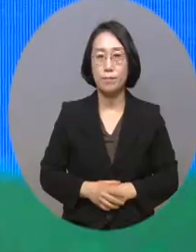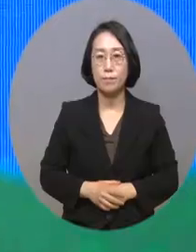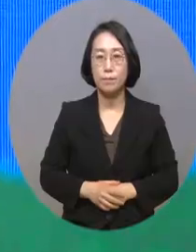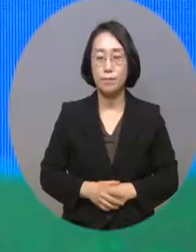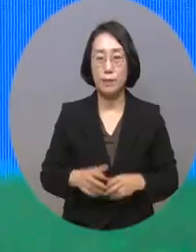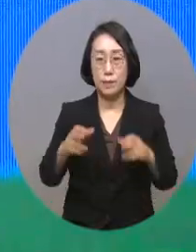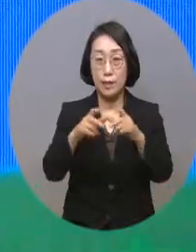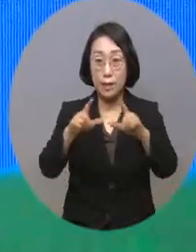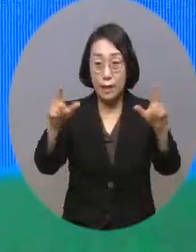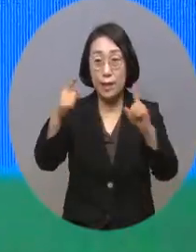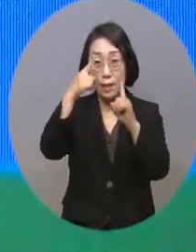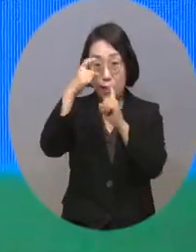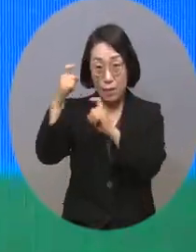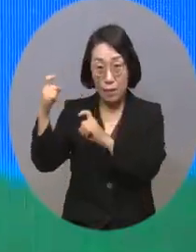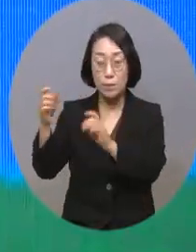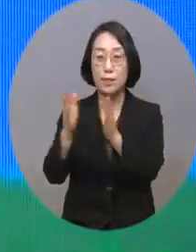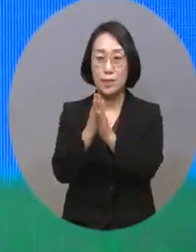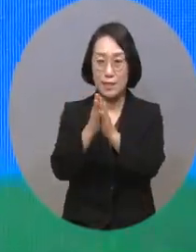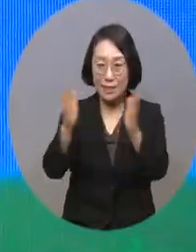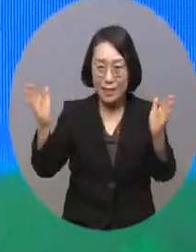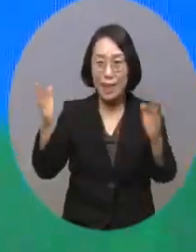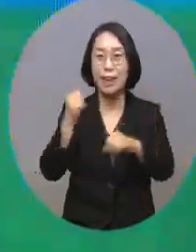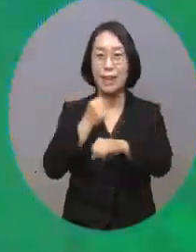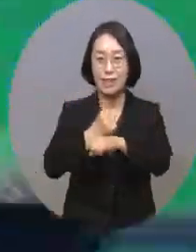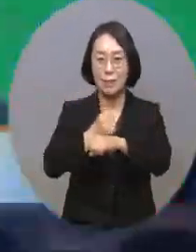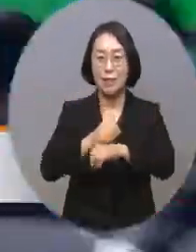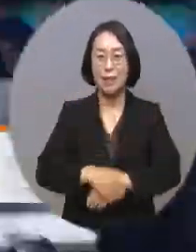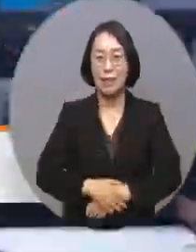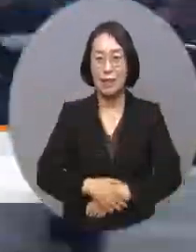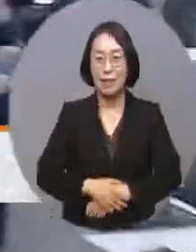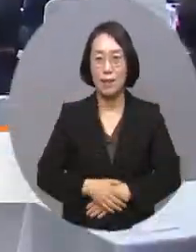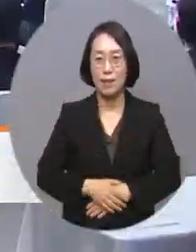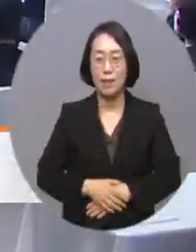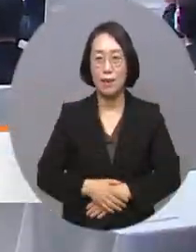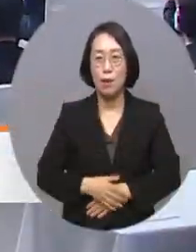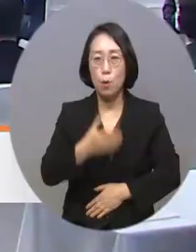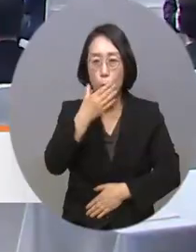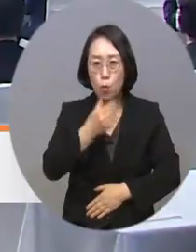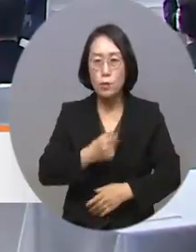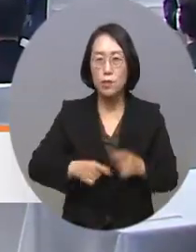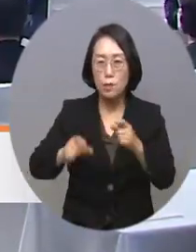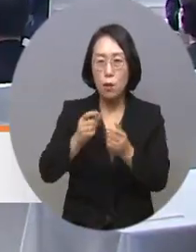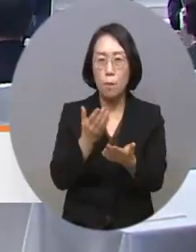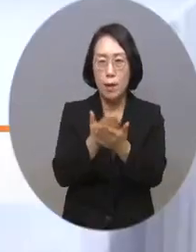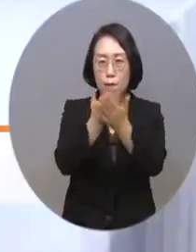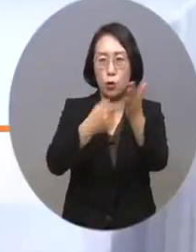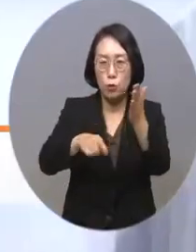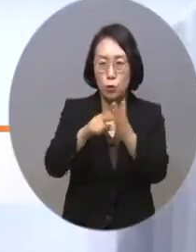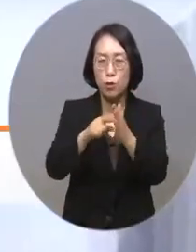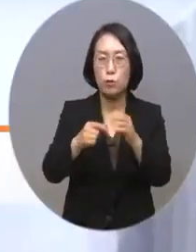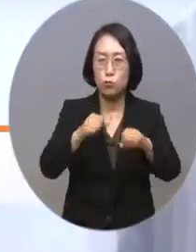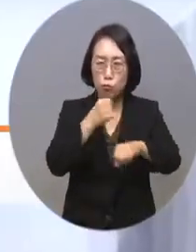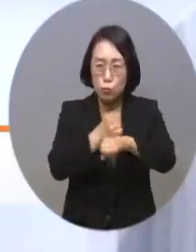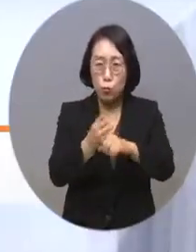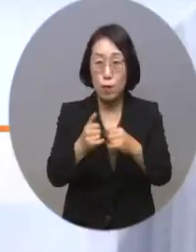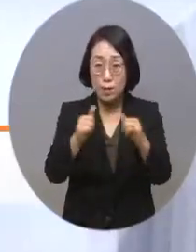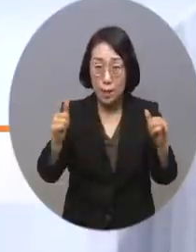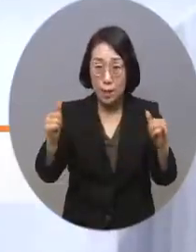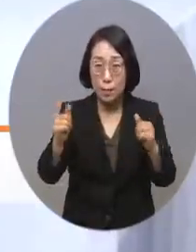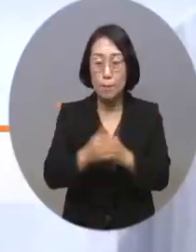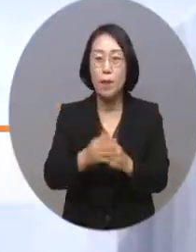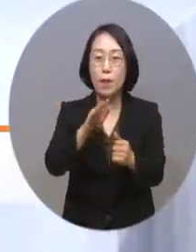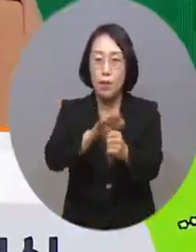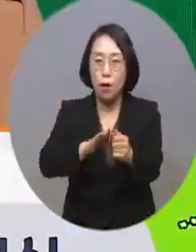장애인의 날 기념식을 시작하겠습니다. 장애인 복지 발전을 위해 헌신한 이들을 격려하는 자리가